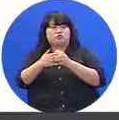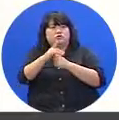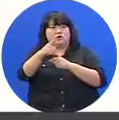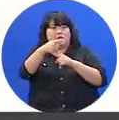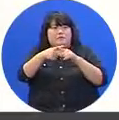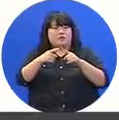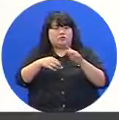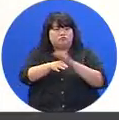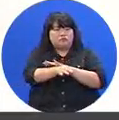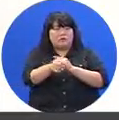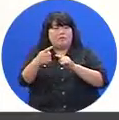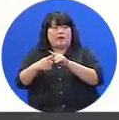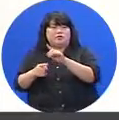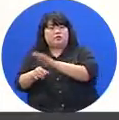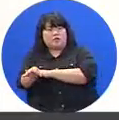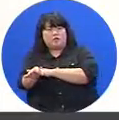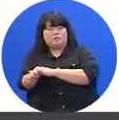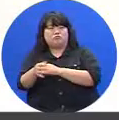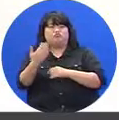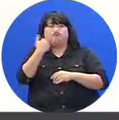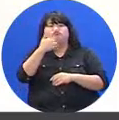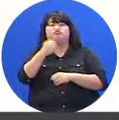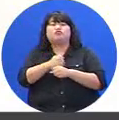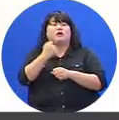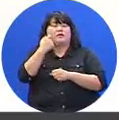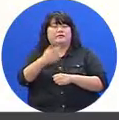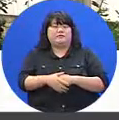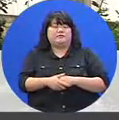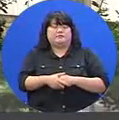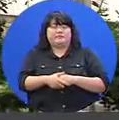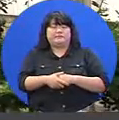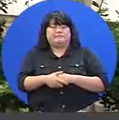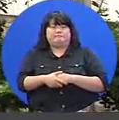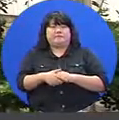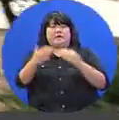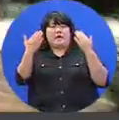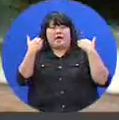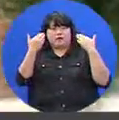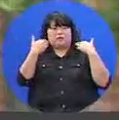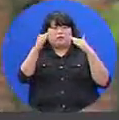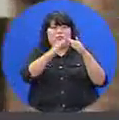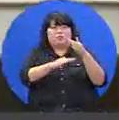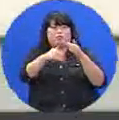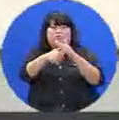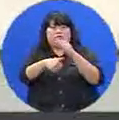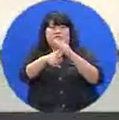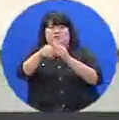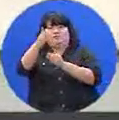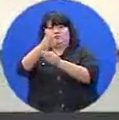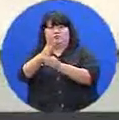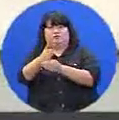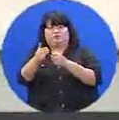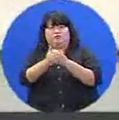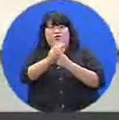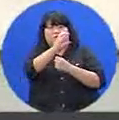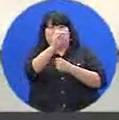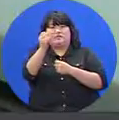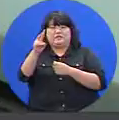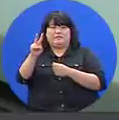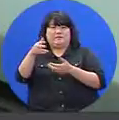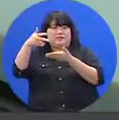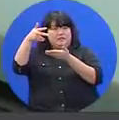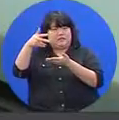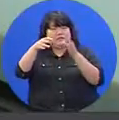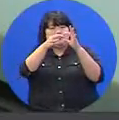있고 반절 부담하고 반절 올리고는 누가 그거 골라고 그지? 학교, 공공시설 등을 중심으로 방범용